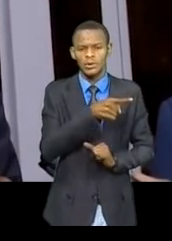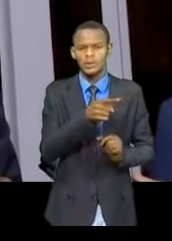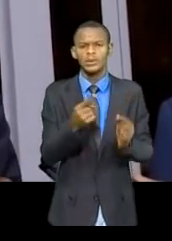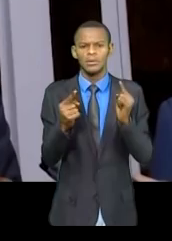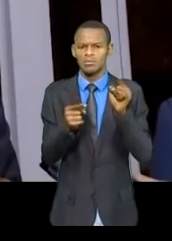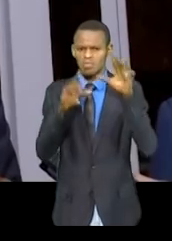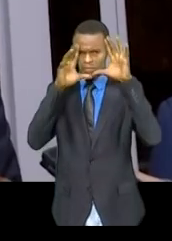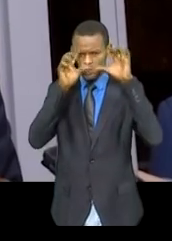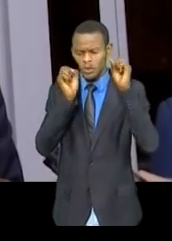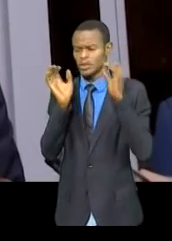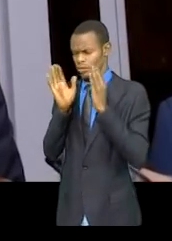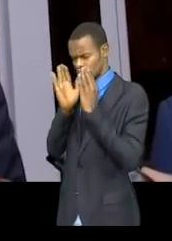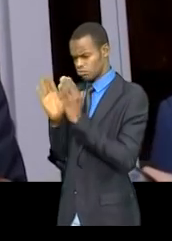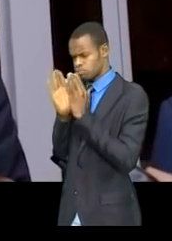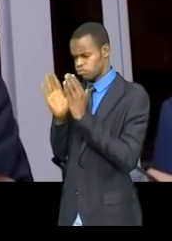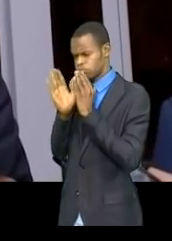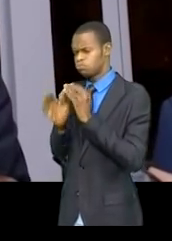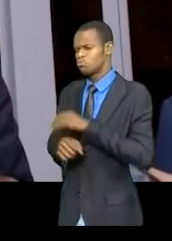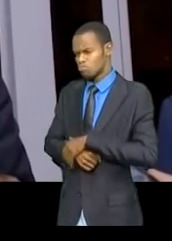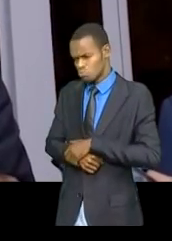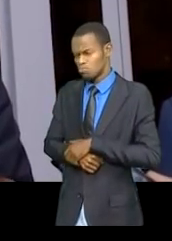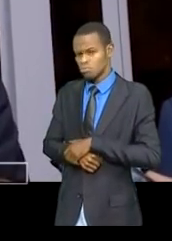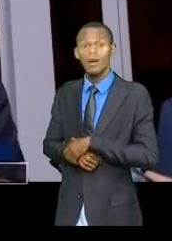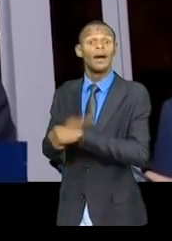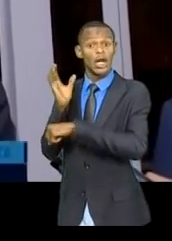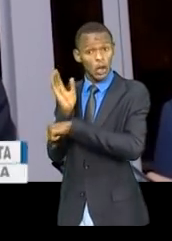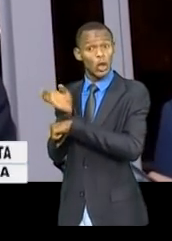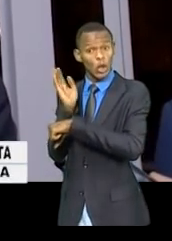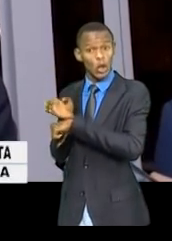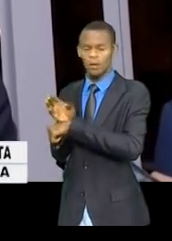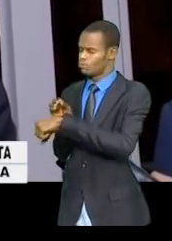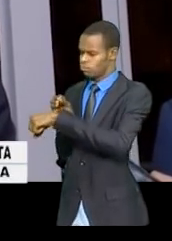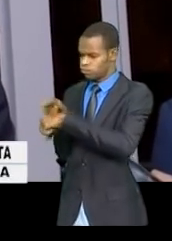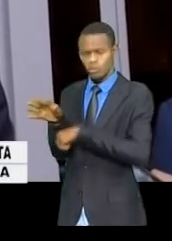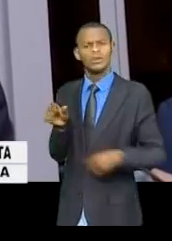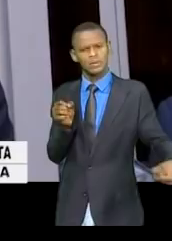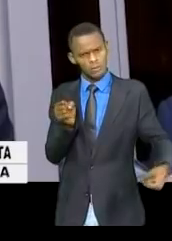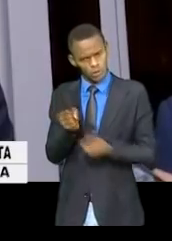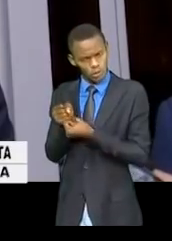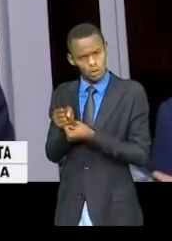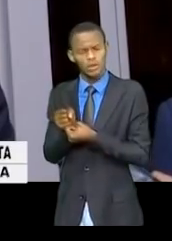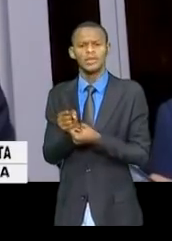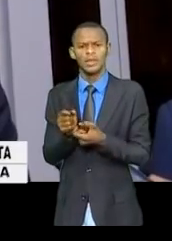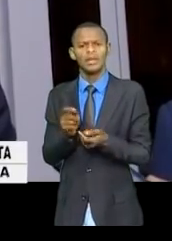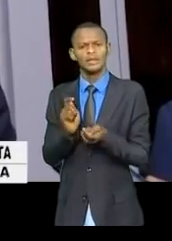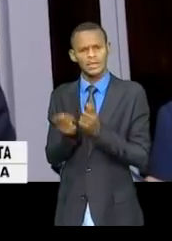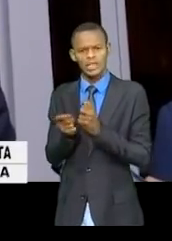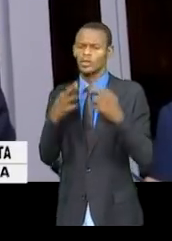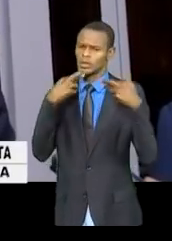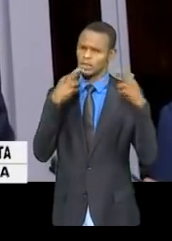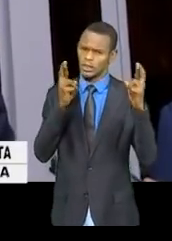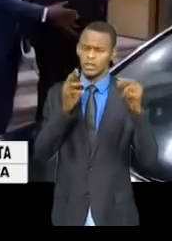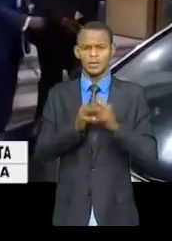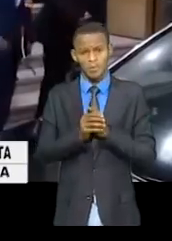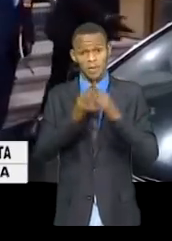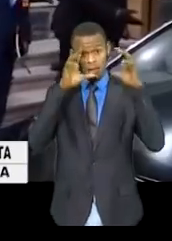ses suggestions pour son jeune frère, pour une meilleure conduite du reste de la transition. Le président de la République et président en exercice